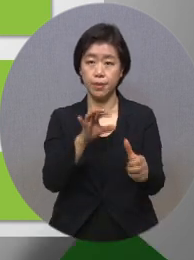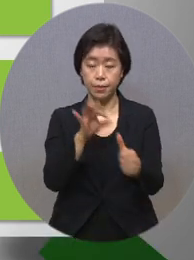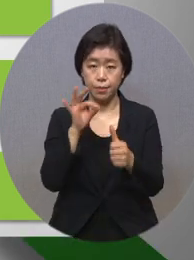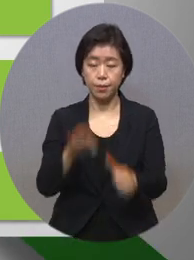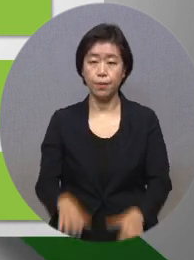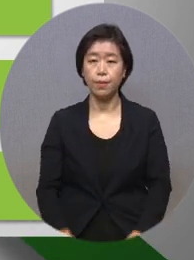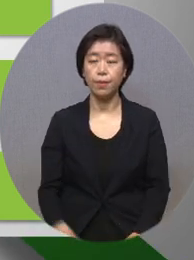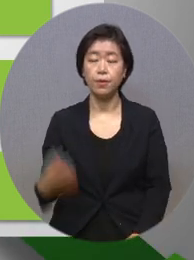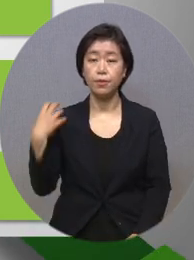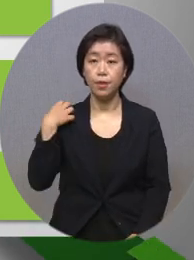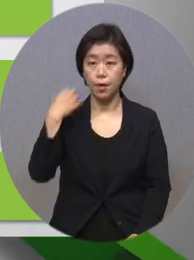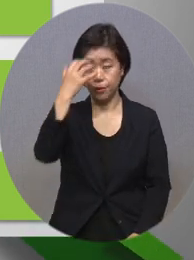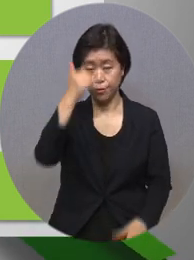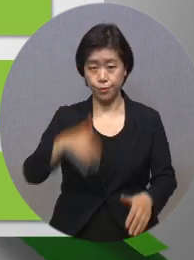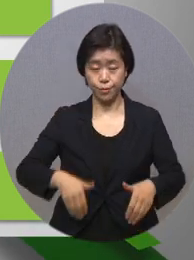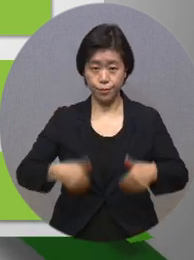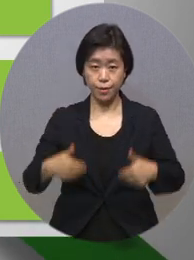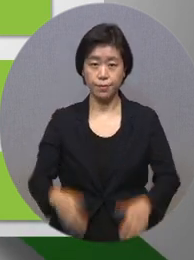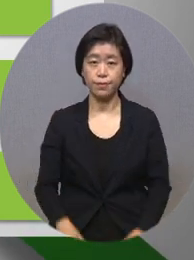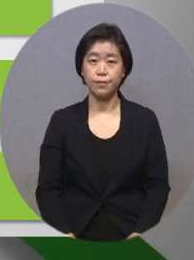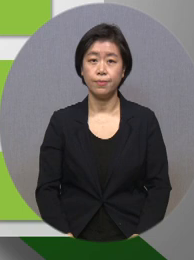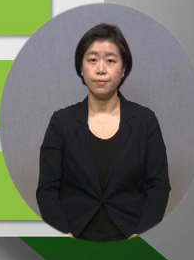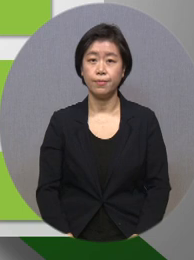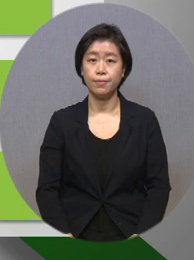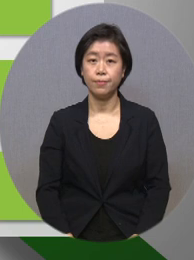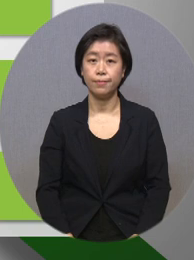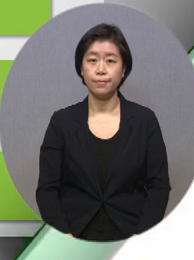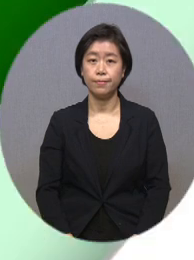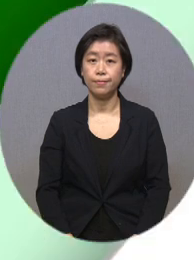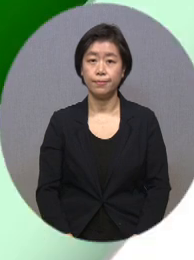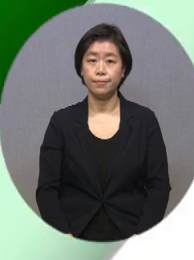채용하며 담당지사는 충남지사입니다.